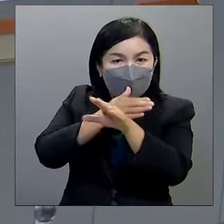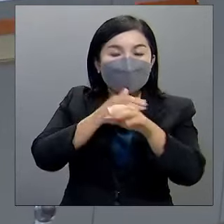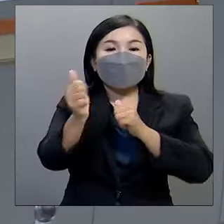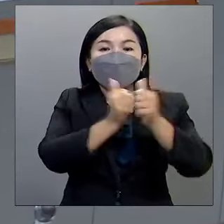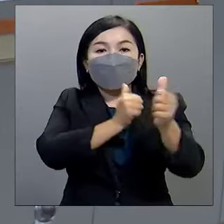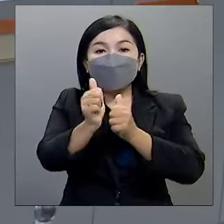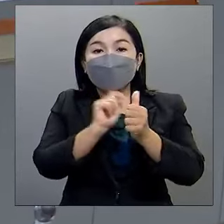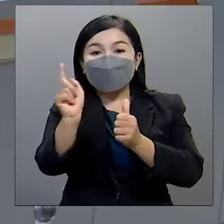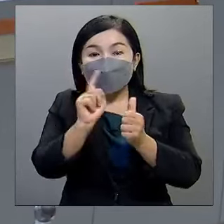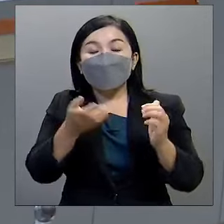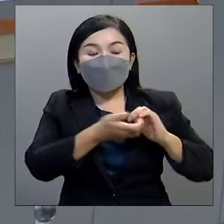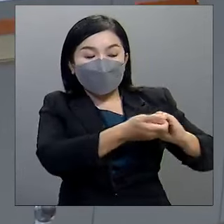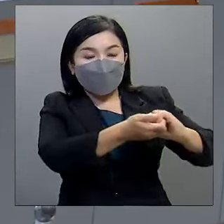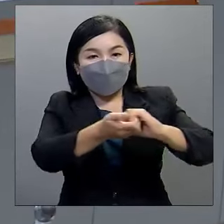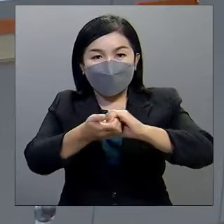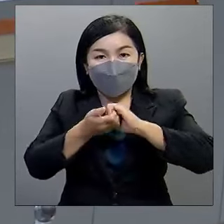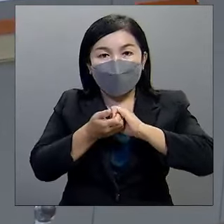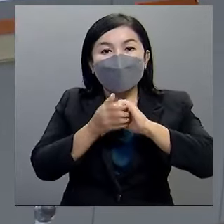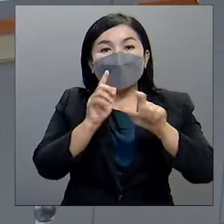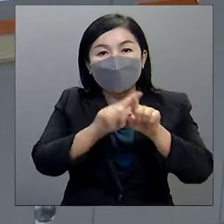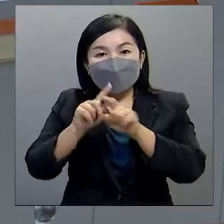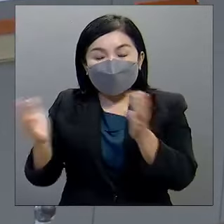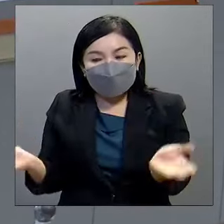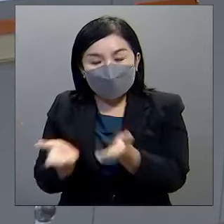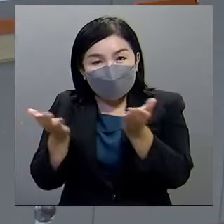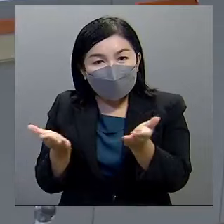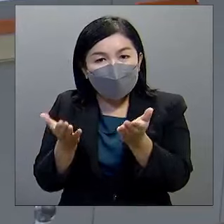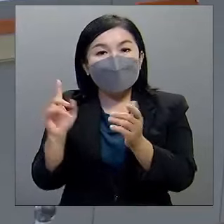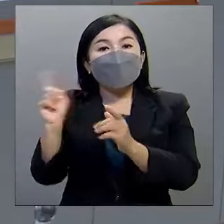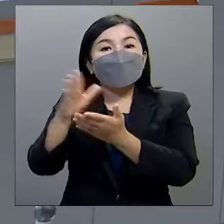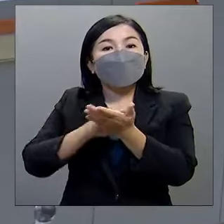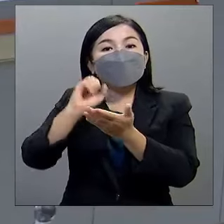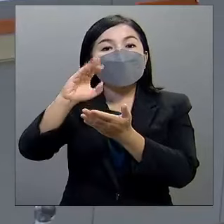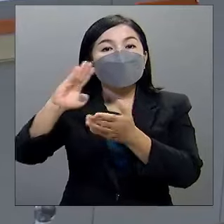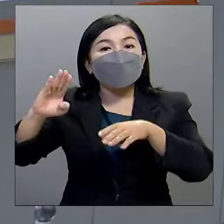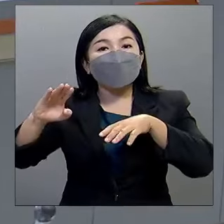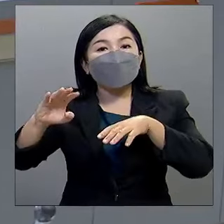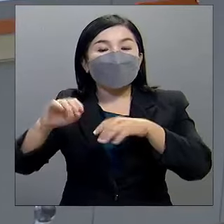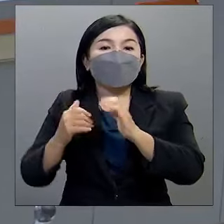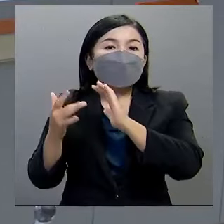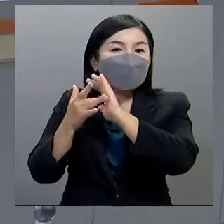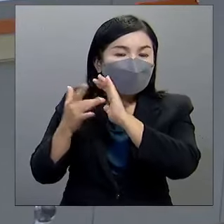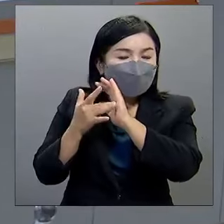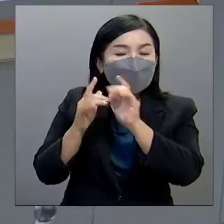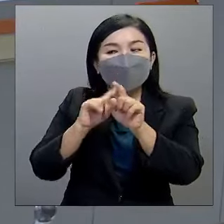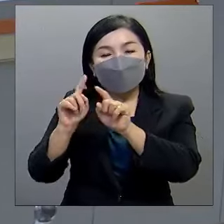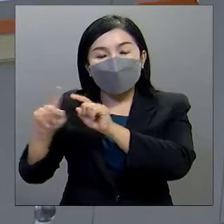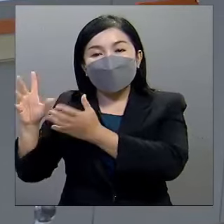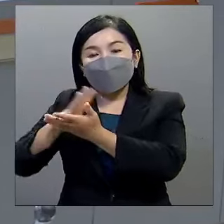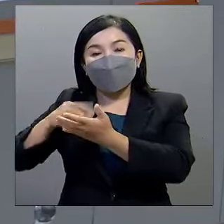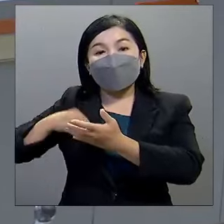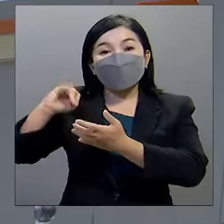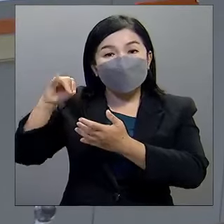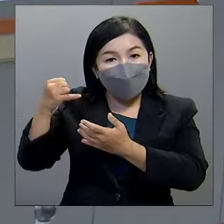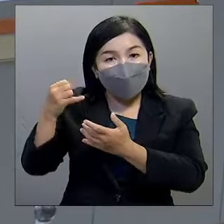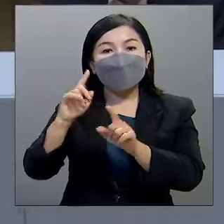วมมือจากสถาบันให้การสนับสนุนนะครับก็มีทั้งสถาบันการจัดการปัญญาภิวัฒน์จุฬาลงกรณ์มหาวิทยาลัยและ